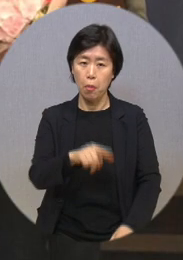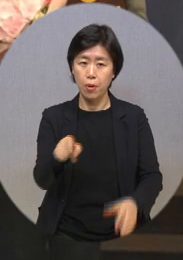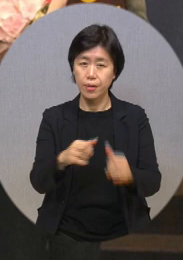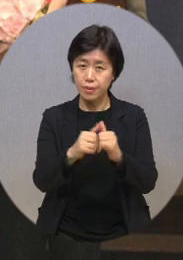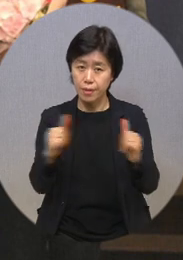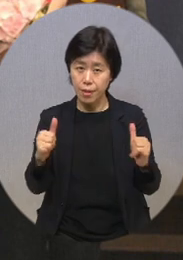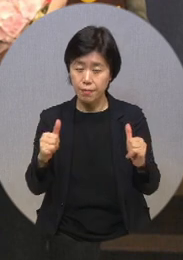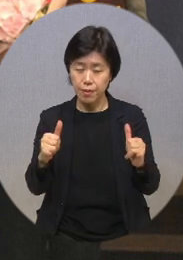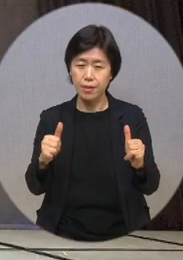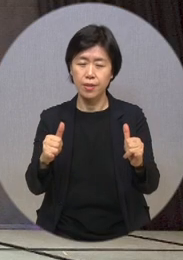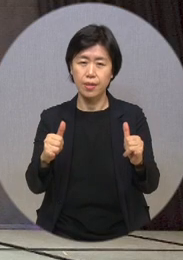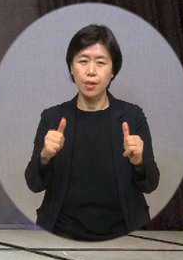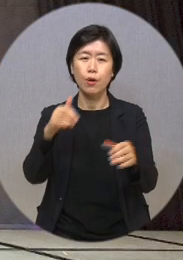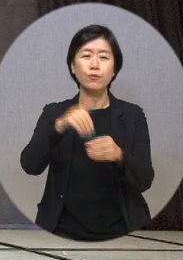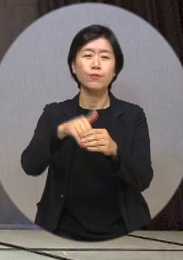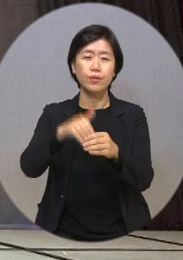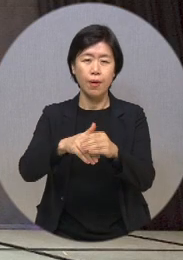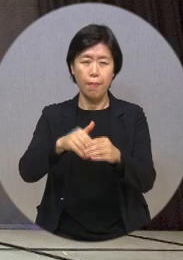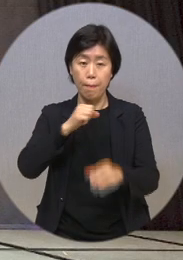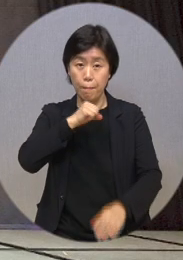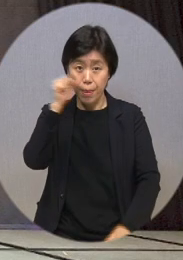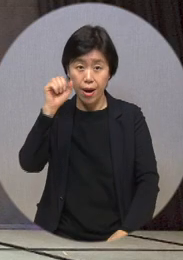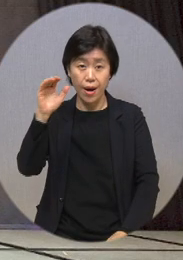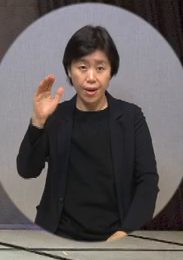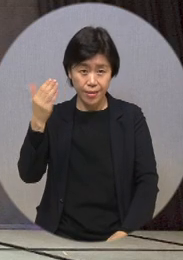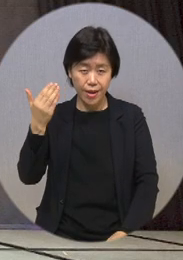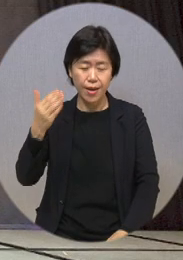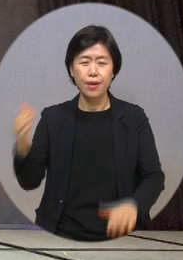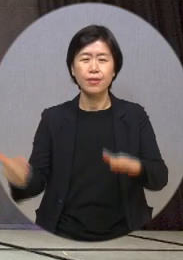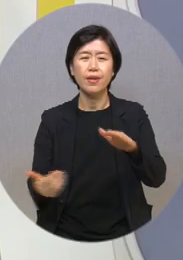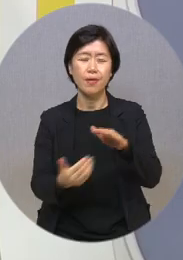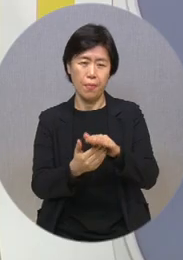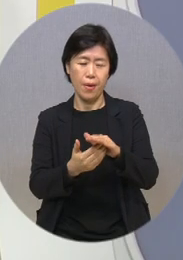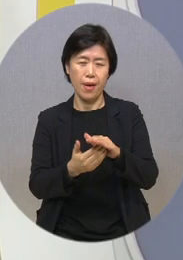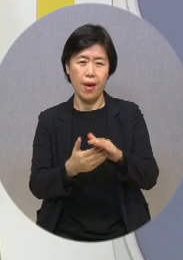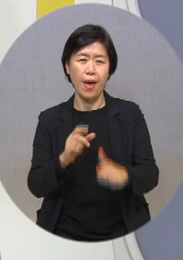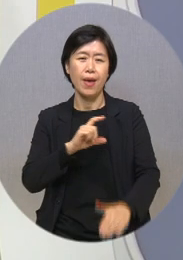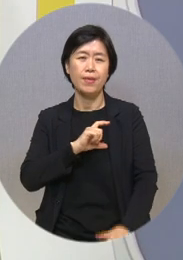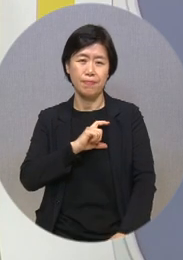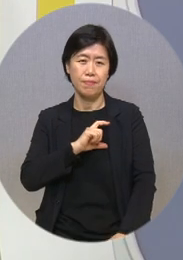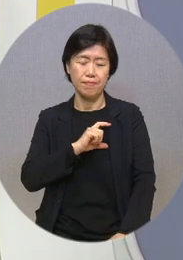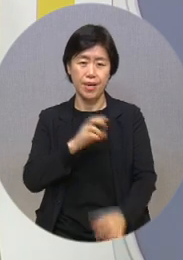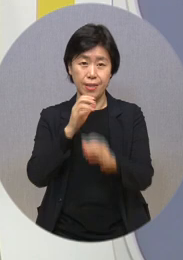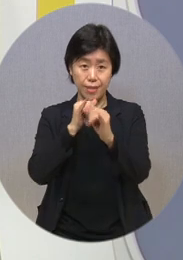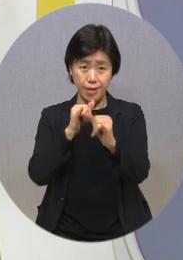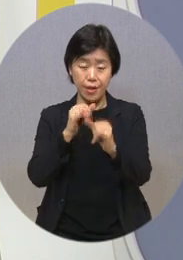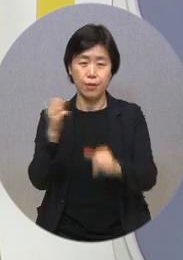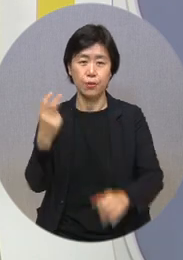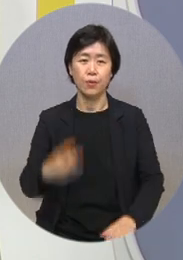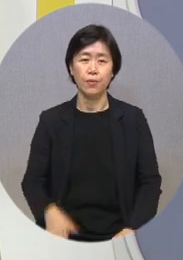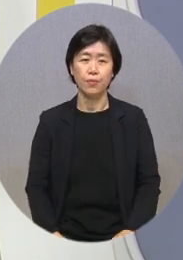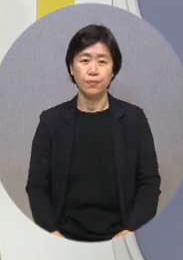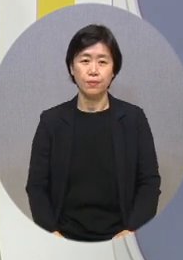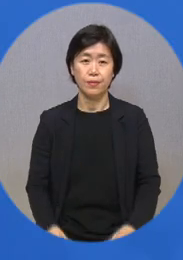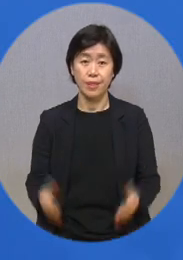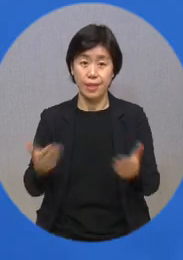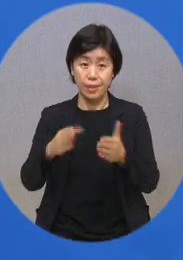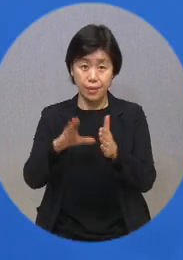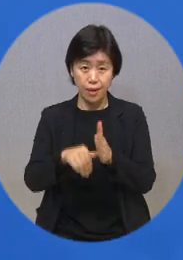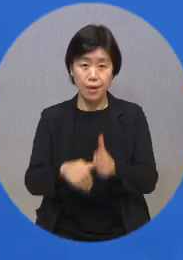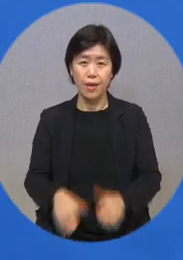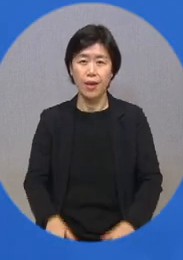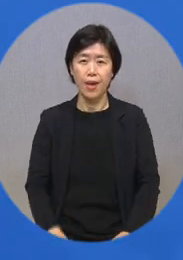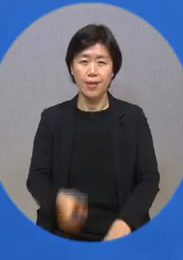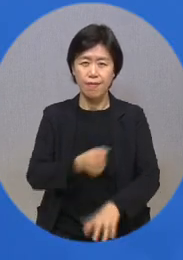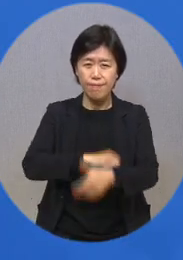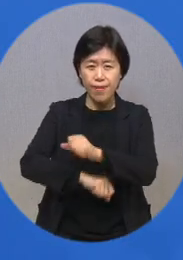네. 브랜드 대상, 또 오. 소비자가 선정하는 최고의 브랜드 대상. 네. 그리고 또 업무적으로는